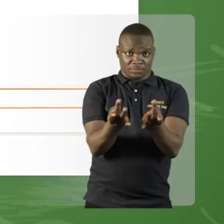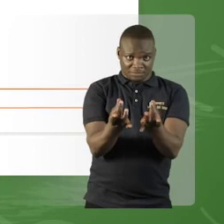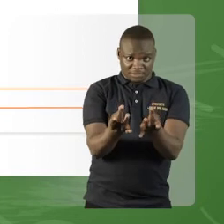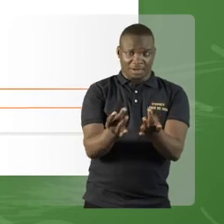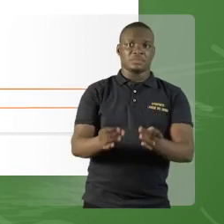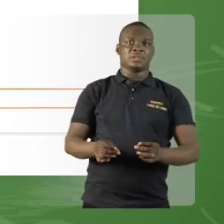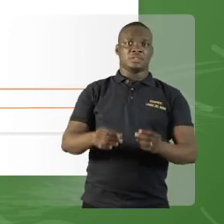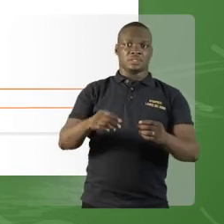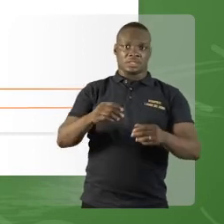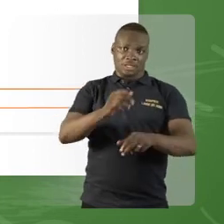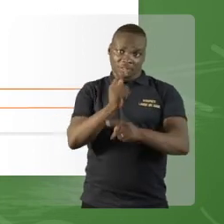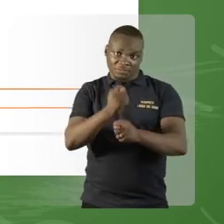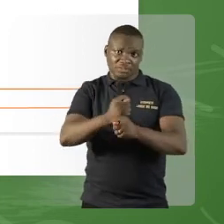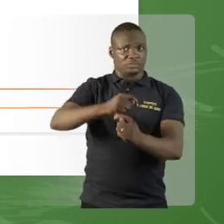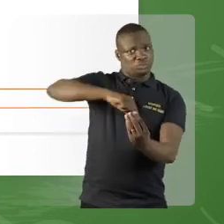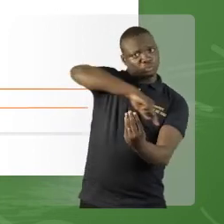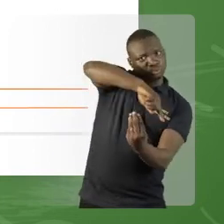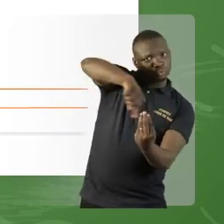l'un des pôles de l'aimant.